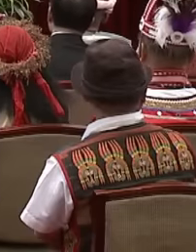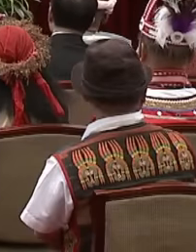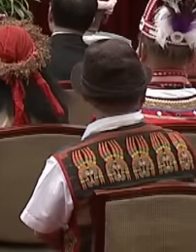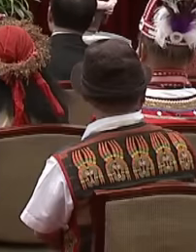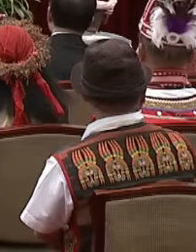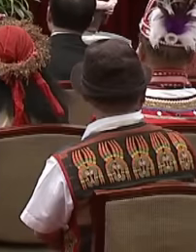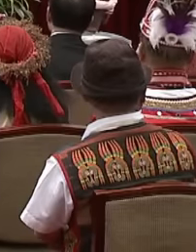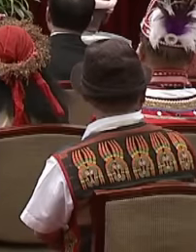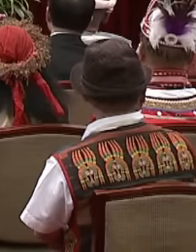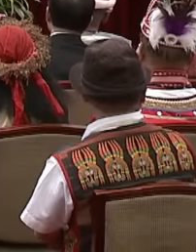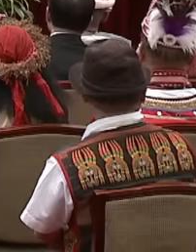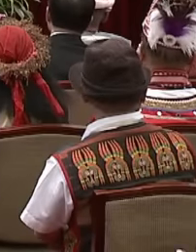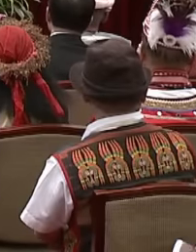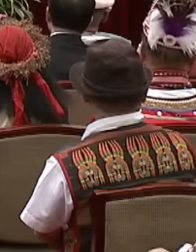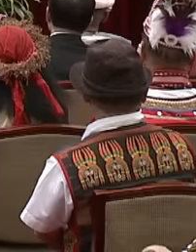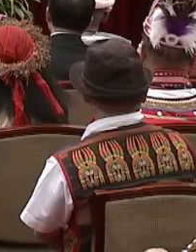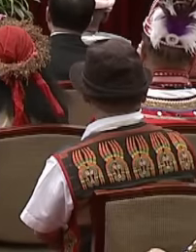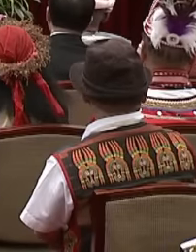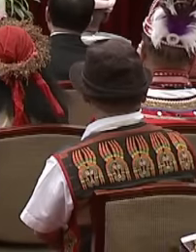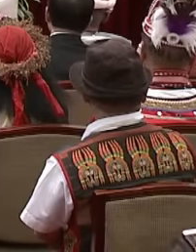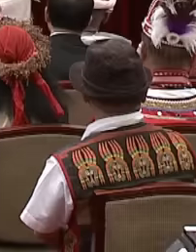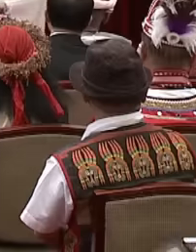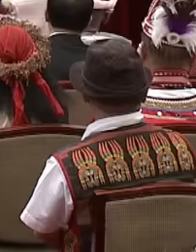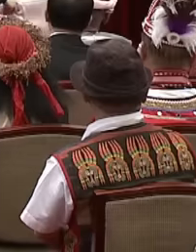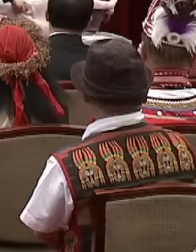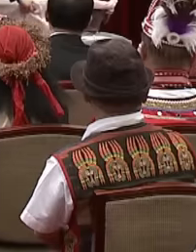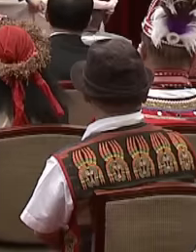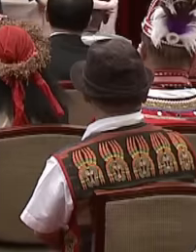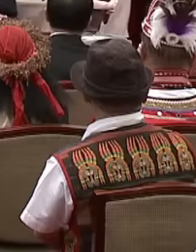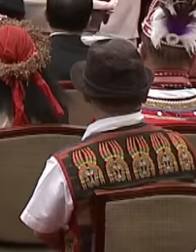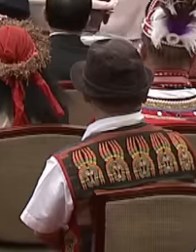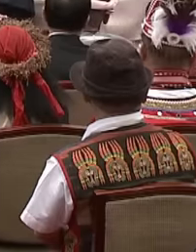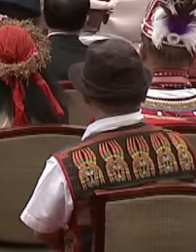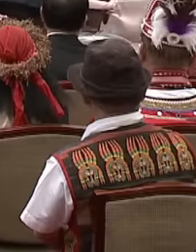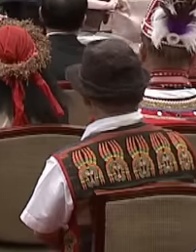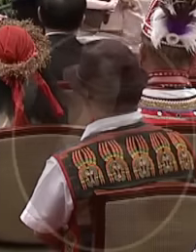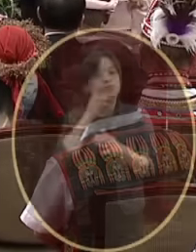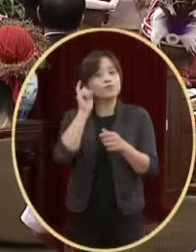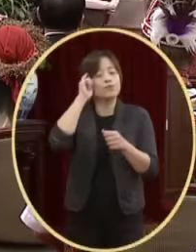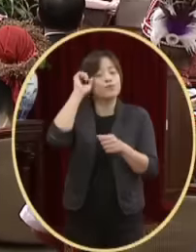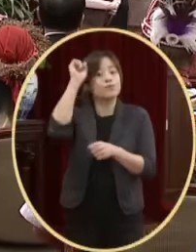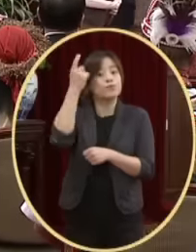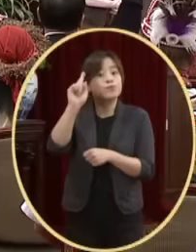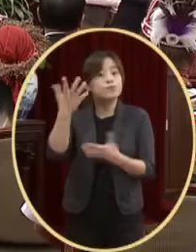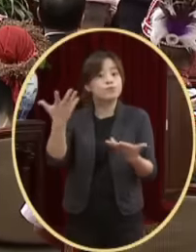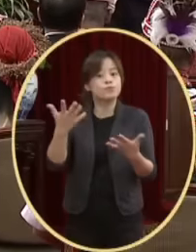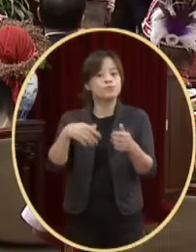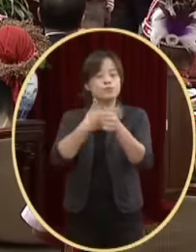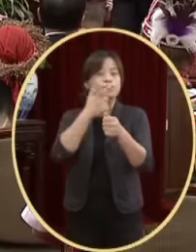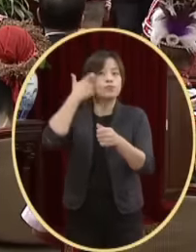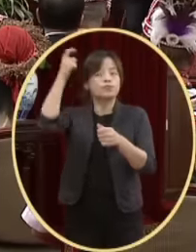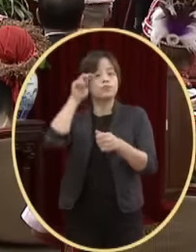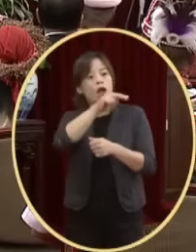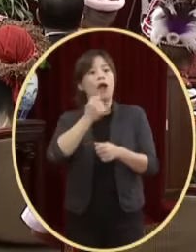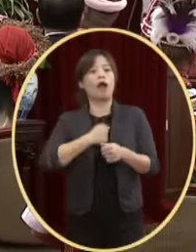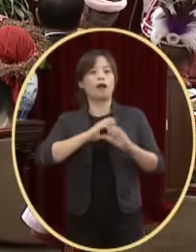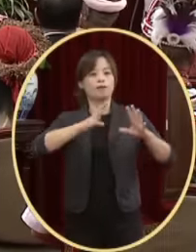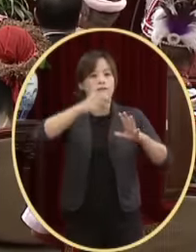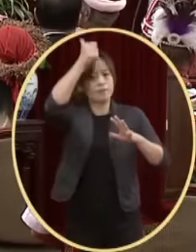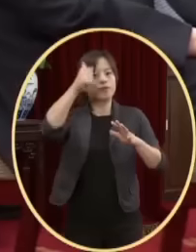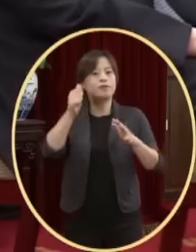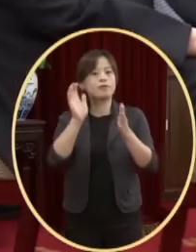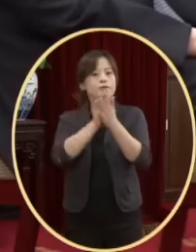依照布农族传统仪式点酒祈福。这个仪式的意义就是为了让我们的祖灵能够认识总统，